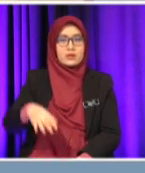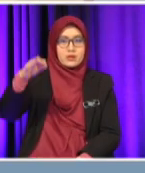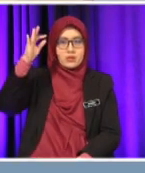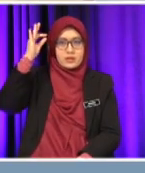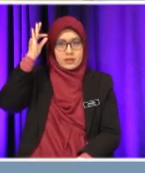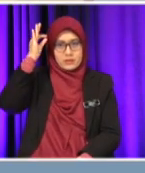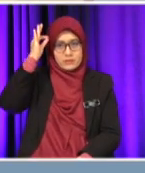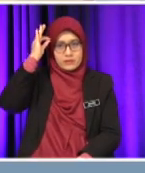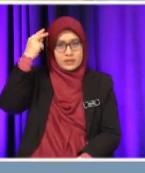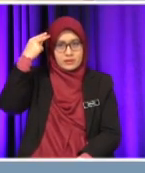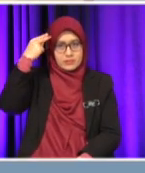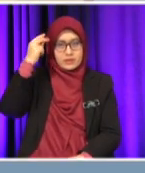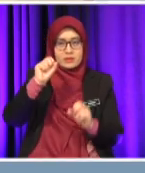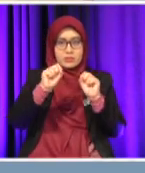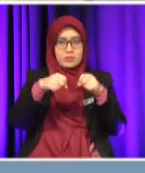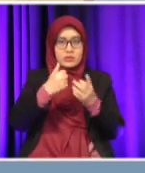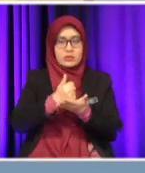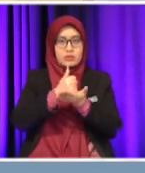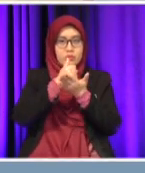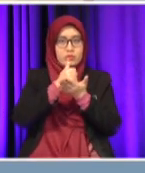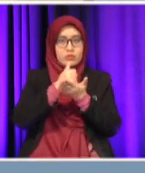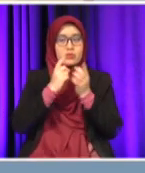jawab Tuliskan